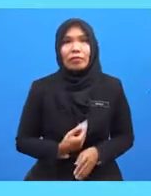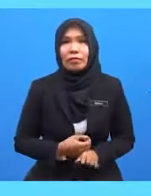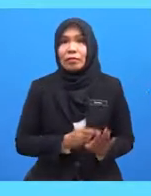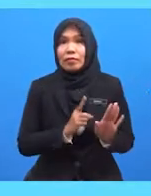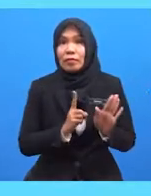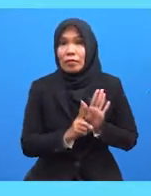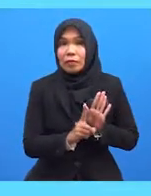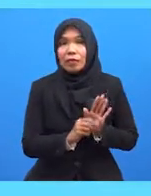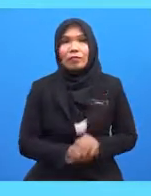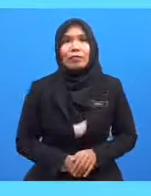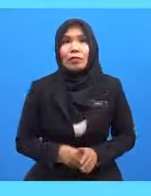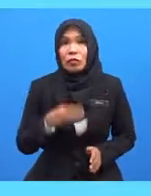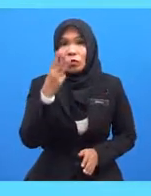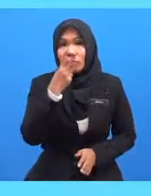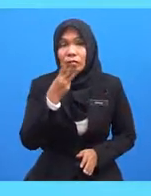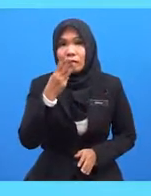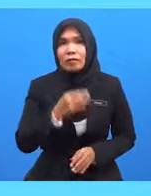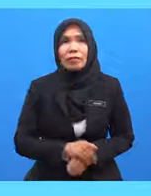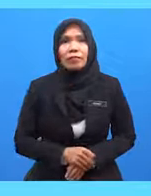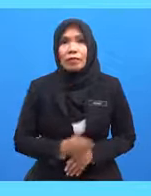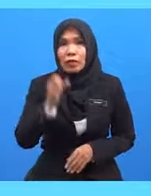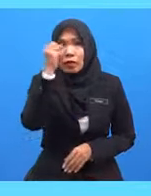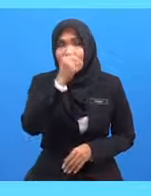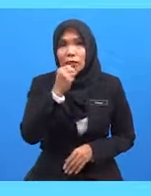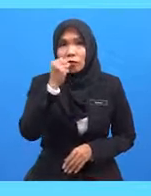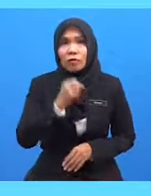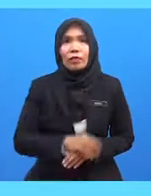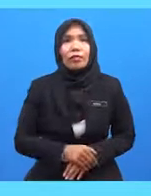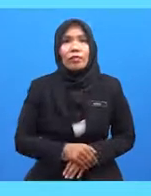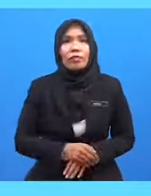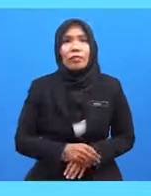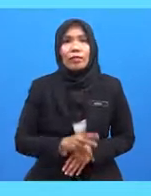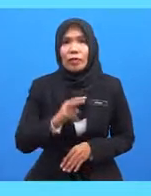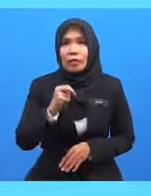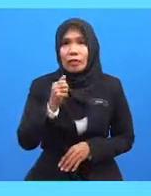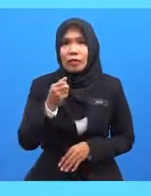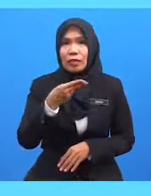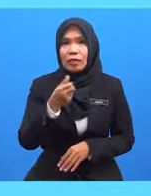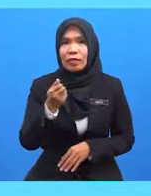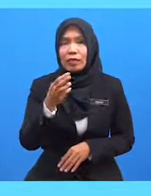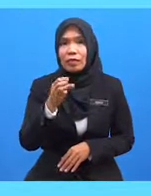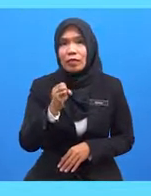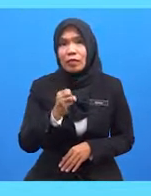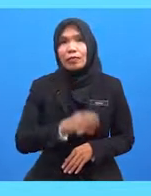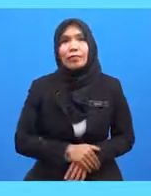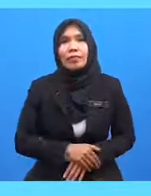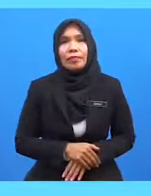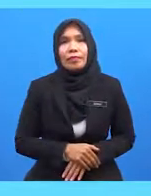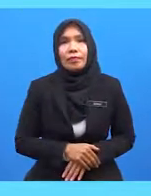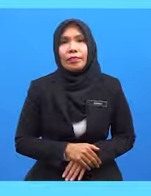iman, wajah, sifat, naas, roh,